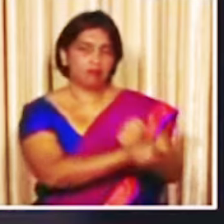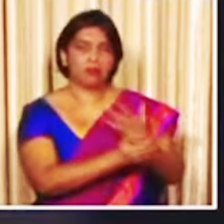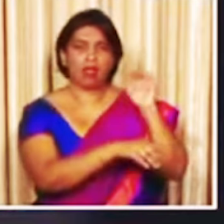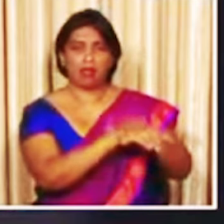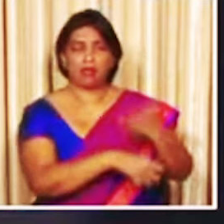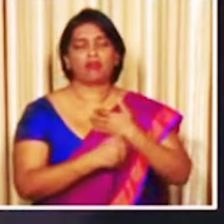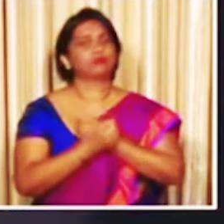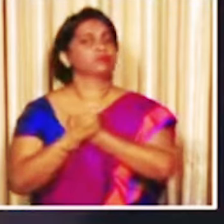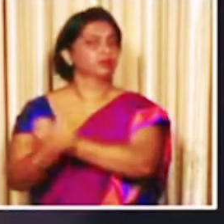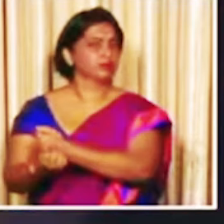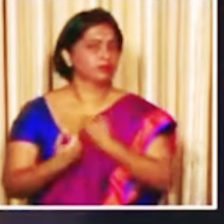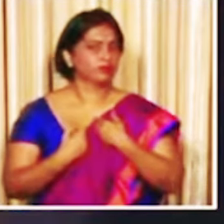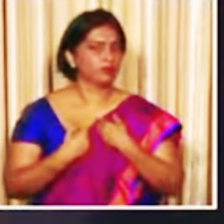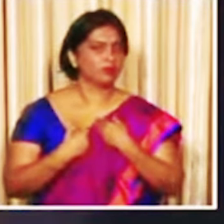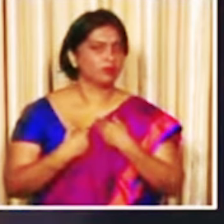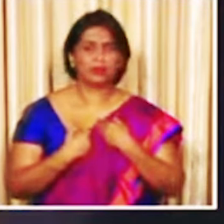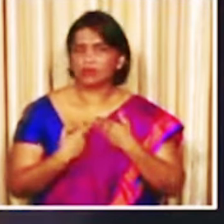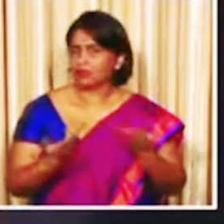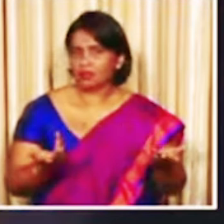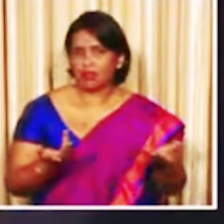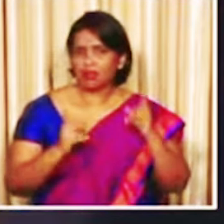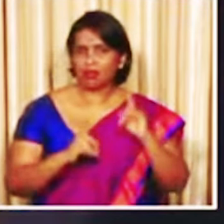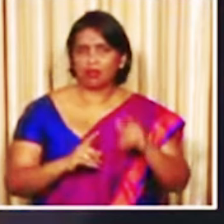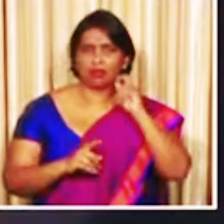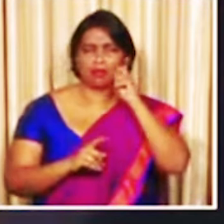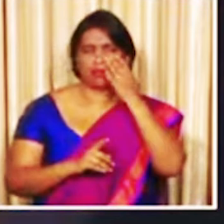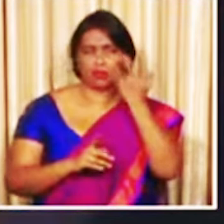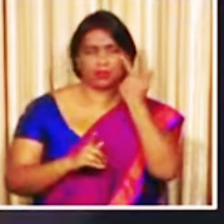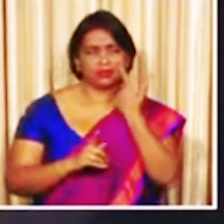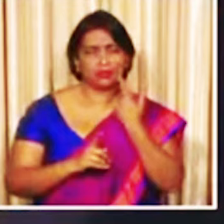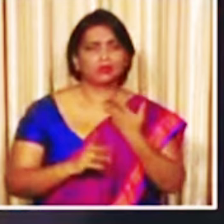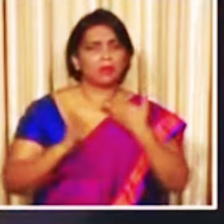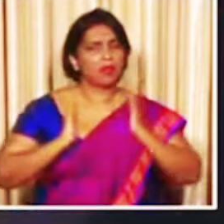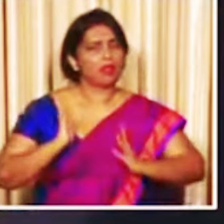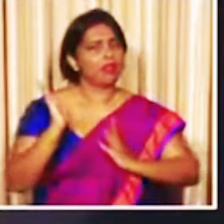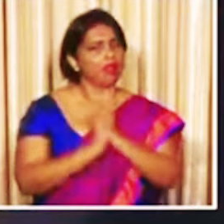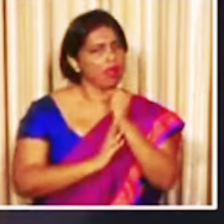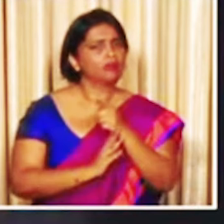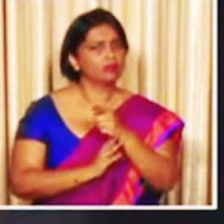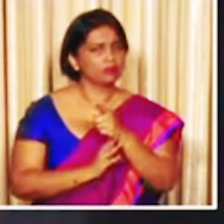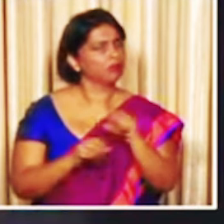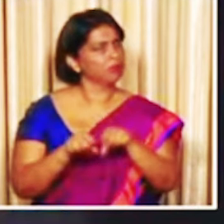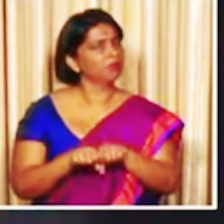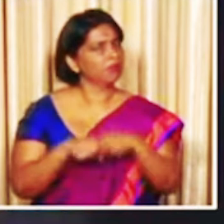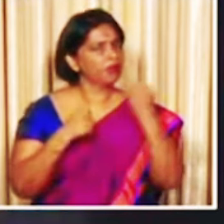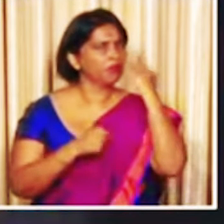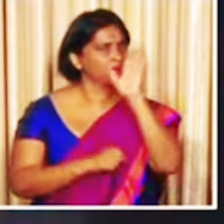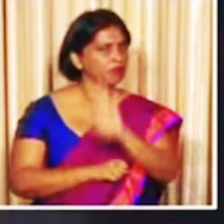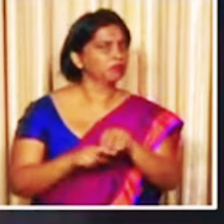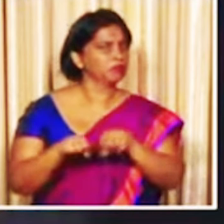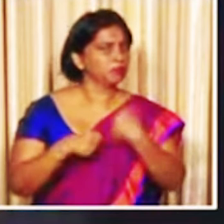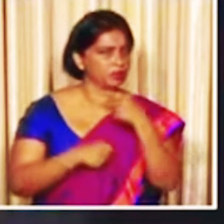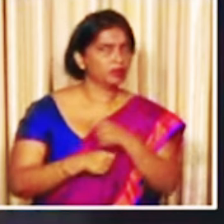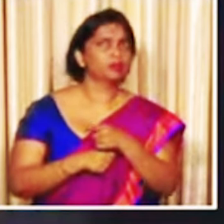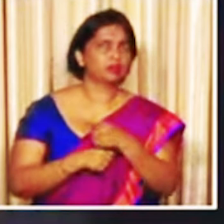අපිව ගෙනත් තියනවා කියලා. එතකොට මේ මානවශික මානව අයිතිවාසිකමක් මෙතනදී මේ කාන්තාවන්ගේ බිඳ වැටලා